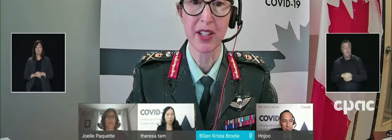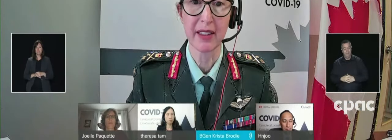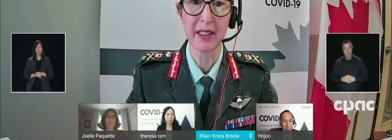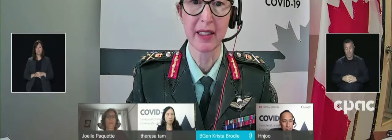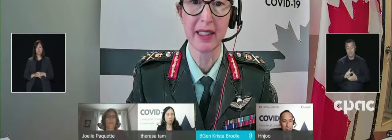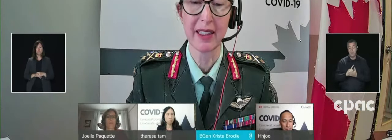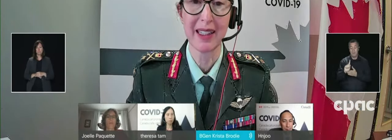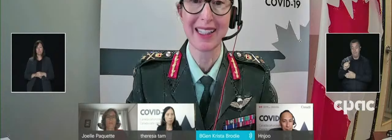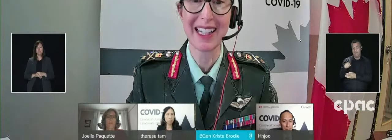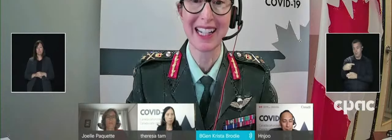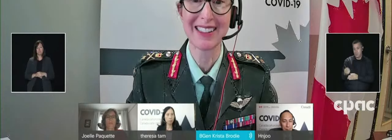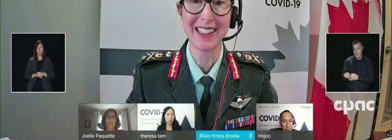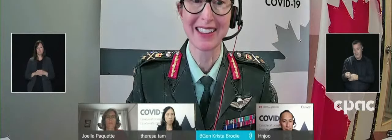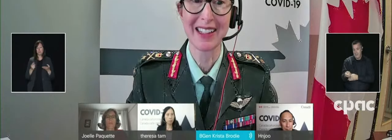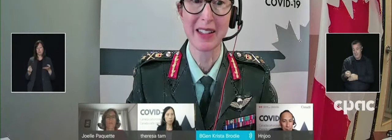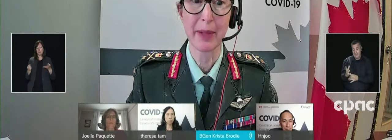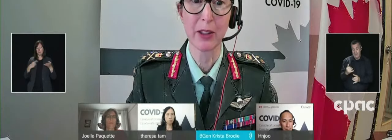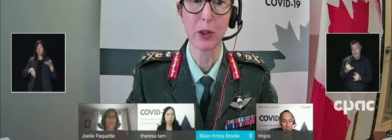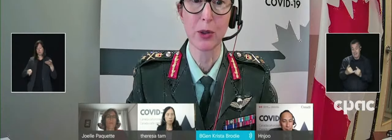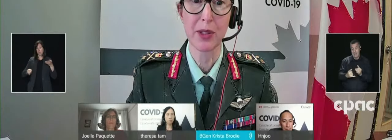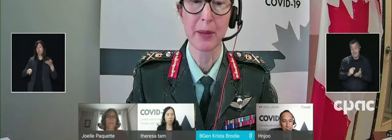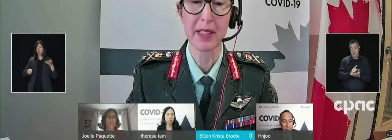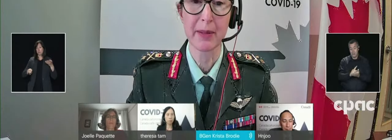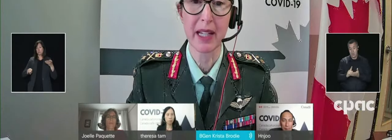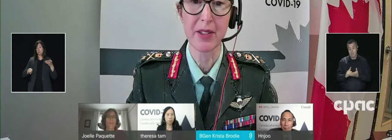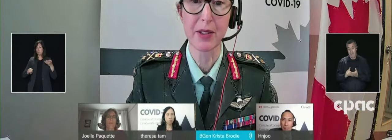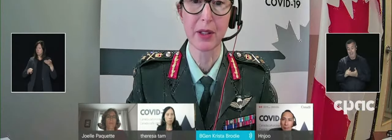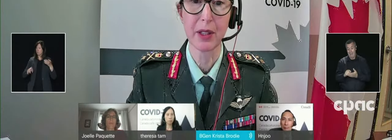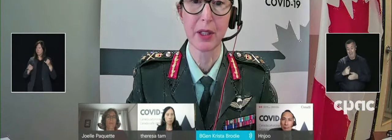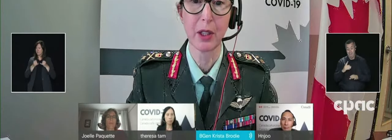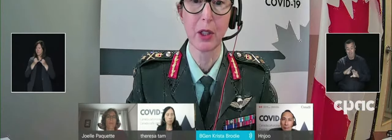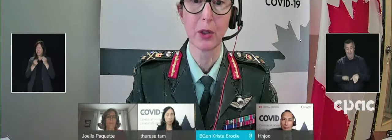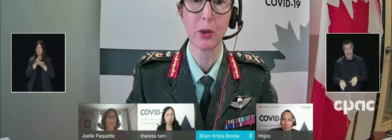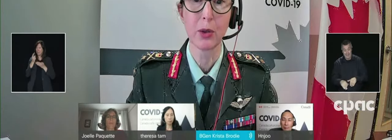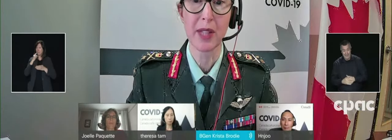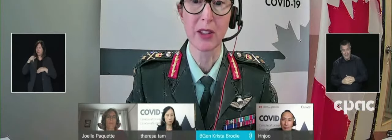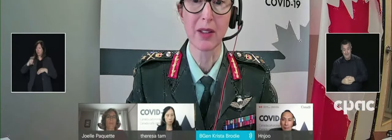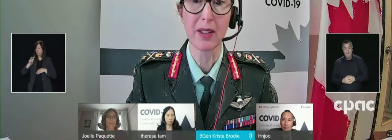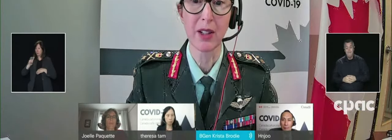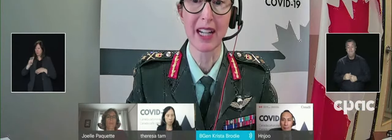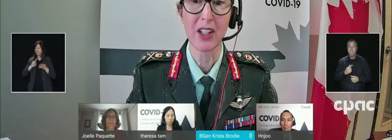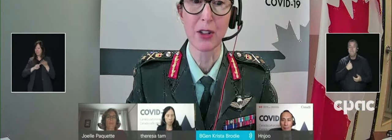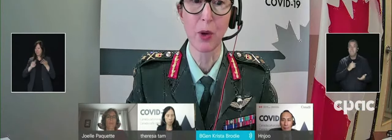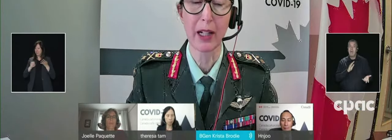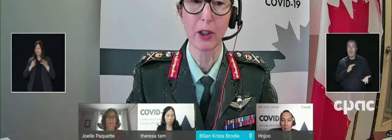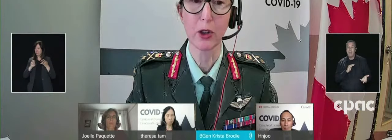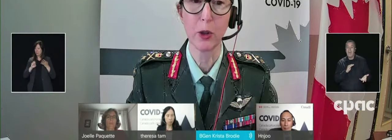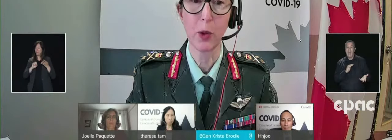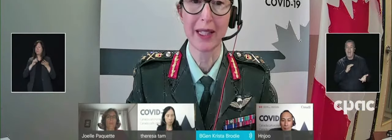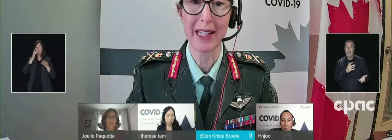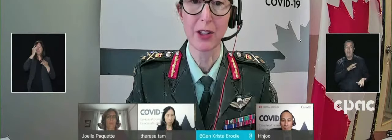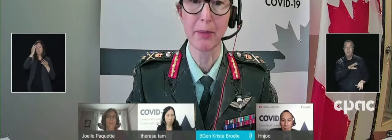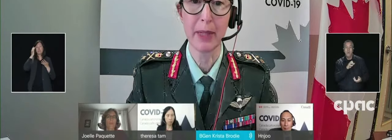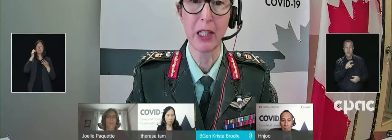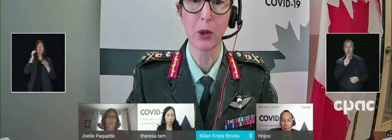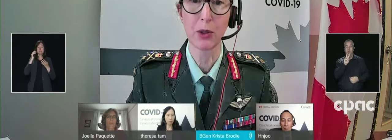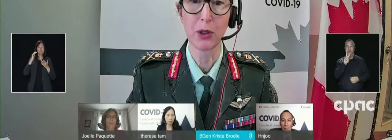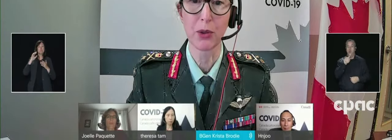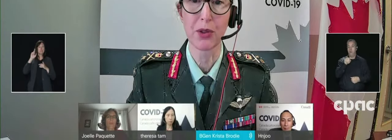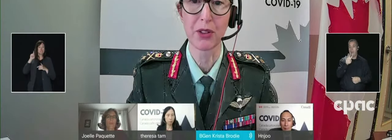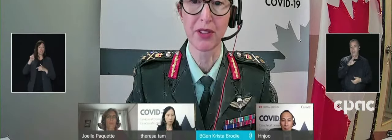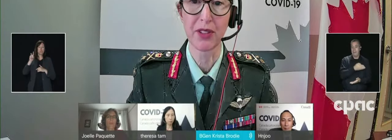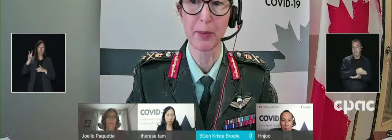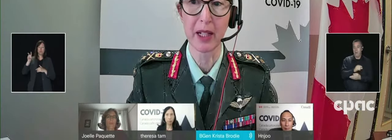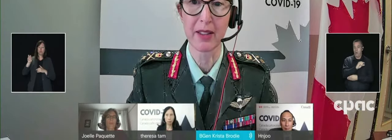semaine prochaine, qui est la dernière semaine du deuxième trimestre, nous nous attendons à recevoir 2,4 millions